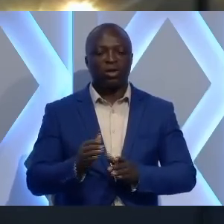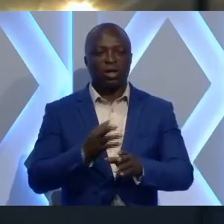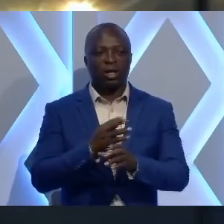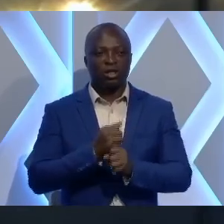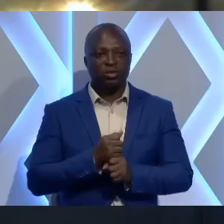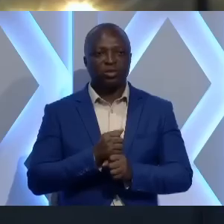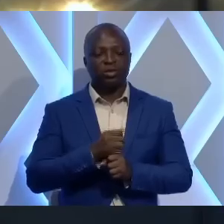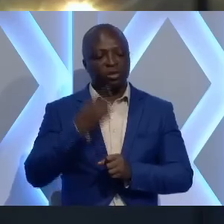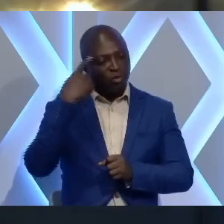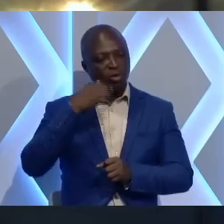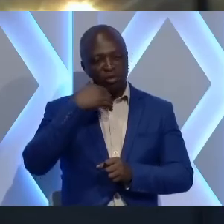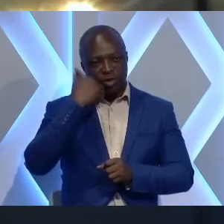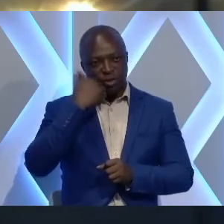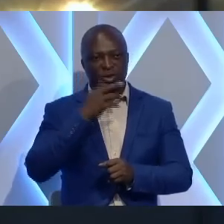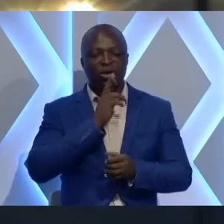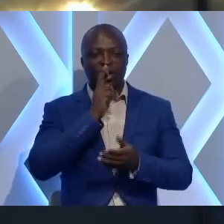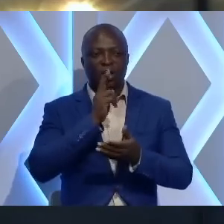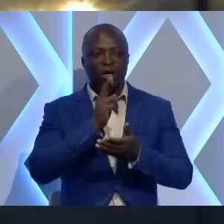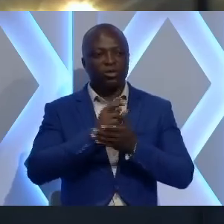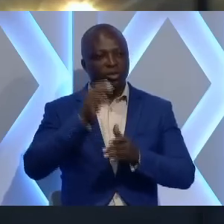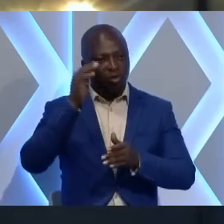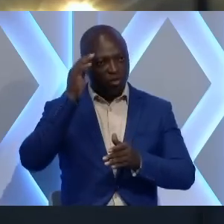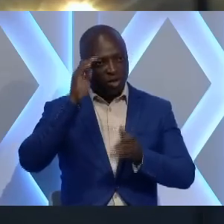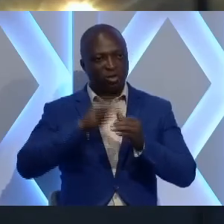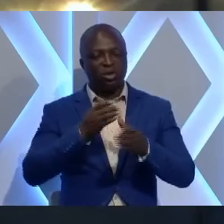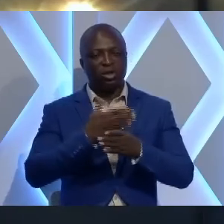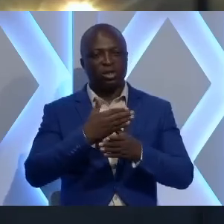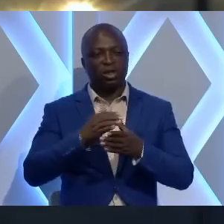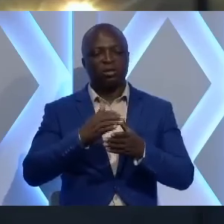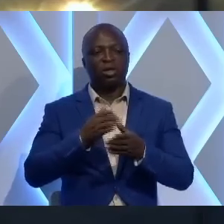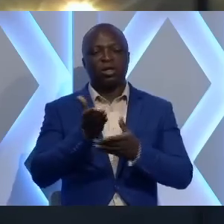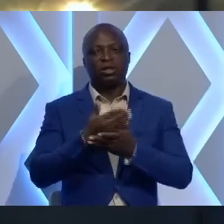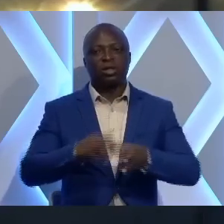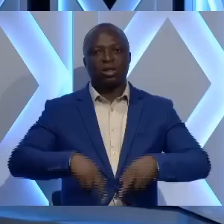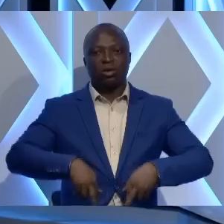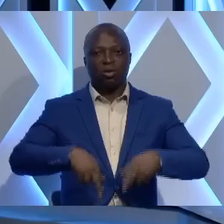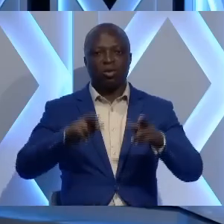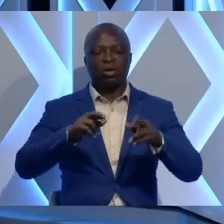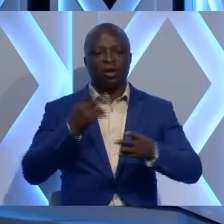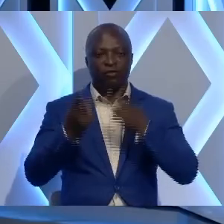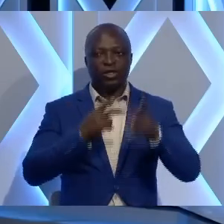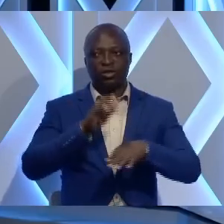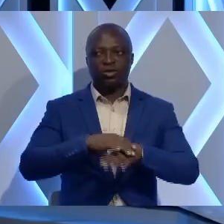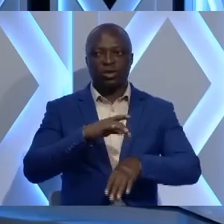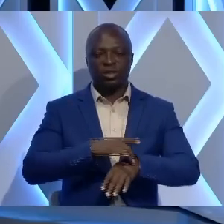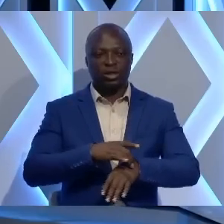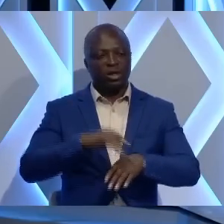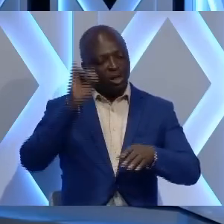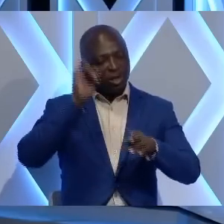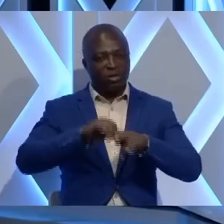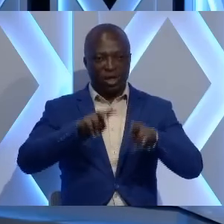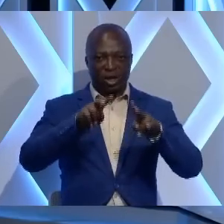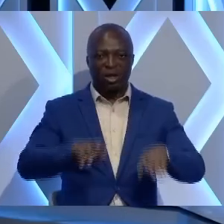réception, c'est pour bientôt, rassure le ministre du Désenclavement et des Pistes Rurales en visite sur le site. Dodo Waré.